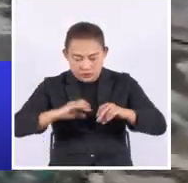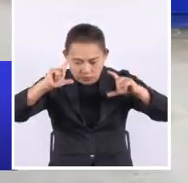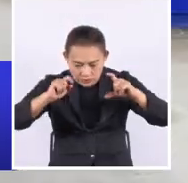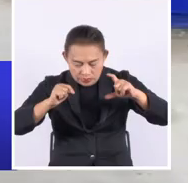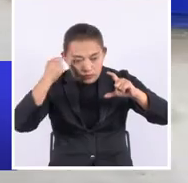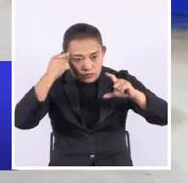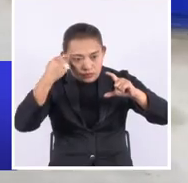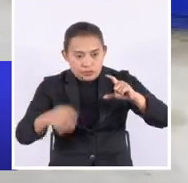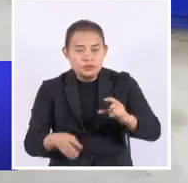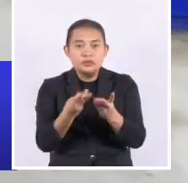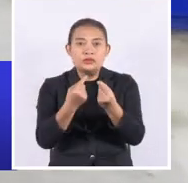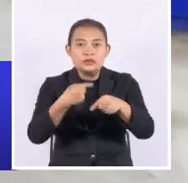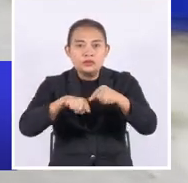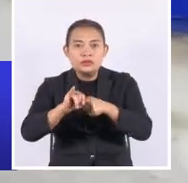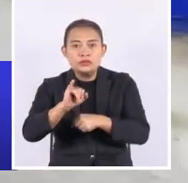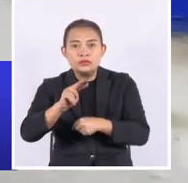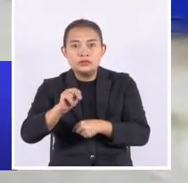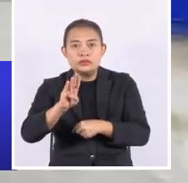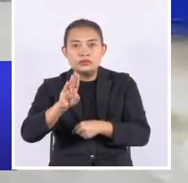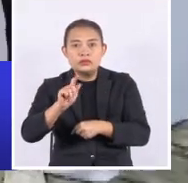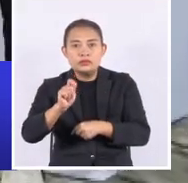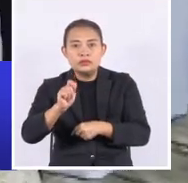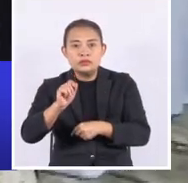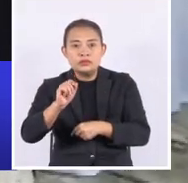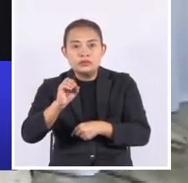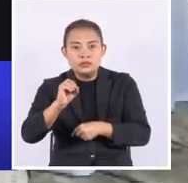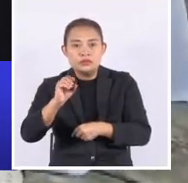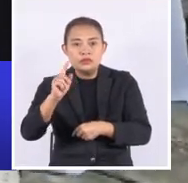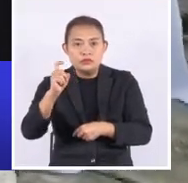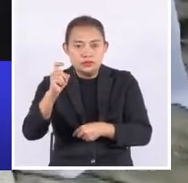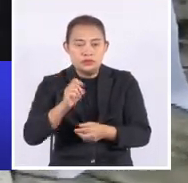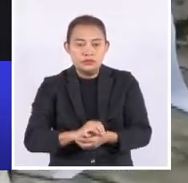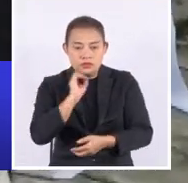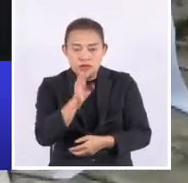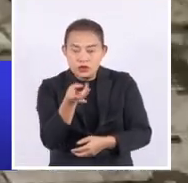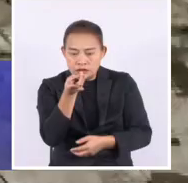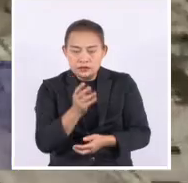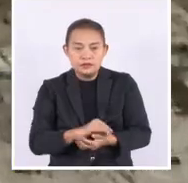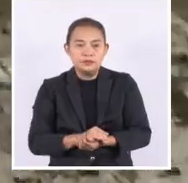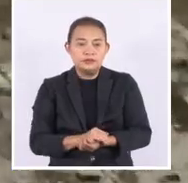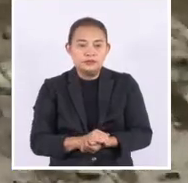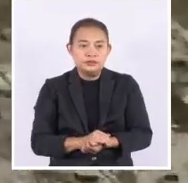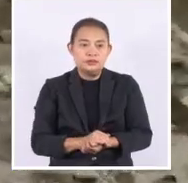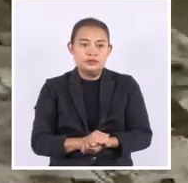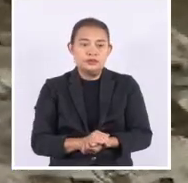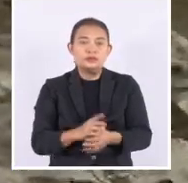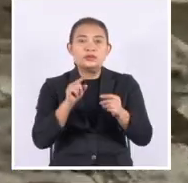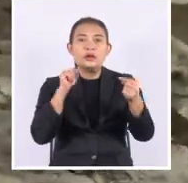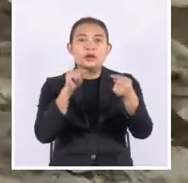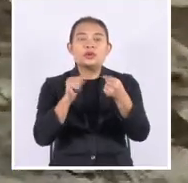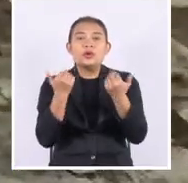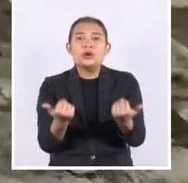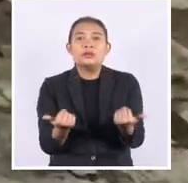เด็ดเนี่ยนะให้เข้าไปในอินบ็อกซ์ของสุภาพไทยแล้วกัน เอาอย่างนี้ดีกว่าเอาอย่างนี้ดีกว่าใบนิดนึงมันตรงกับวันนี้ด้วยแต่สลับ